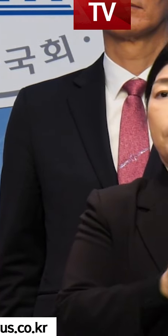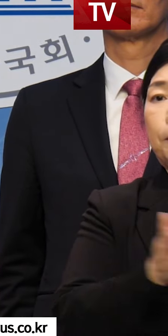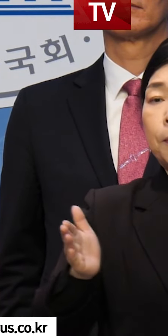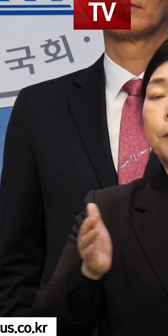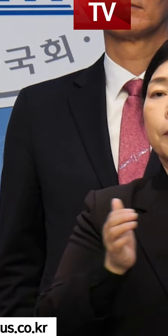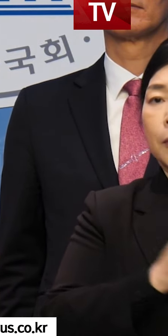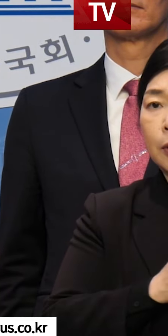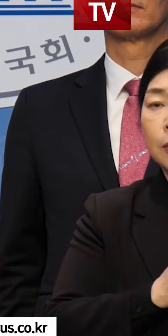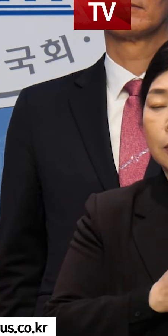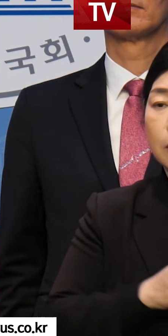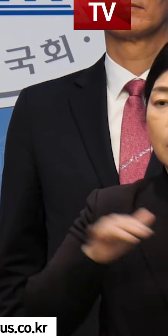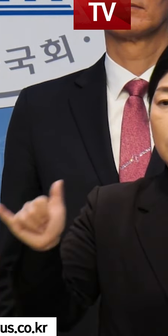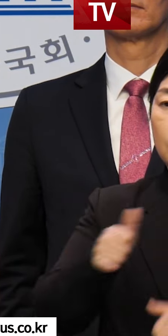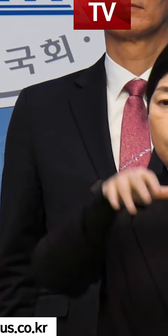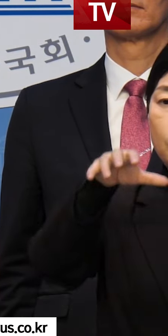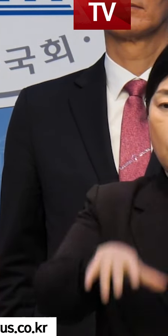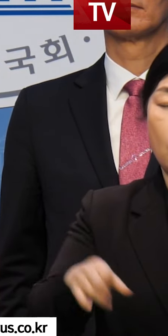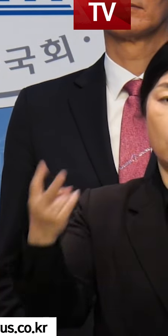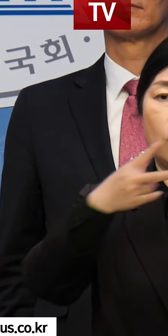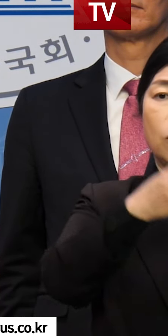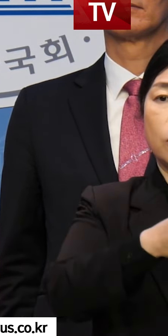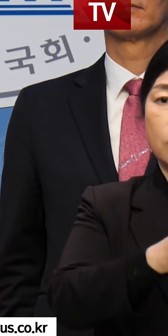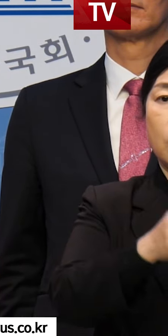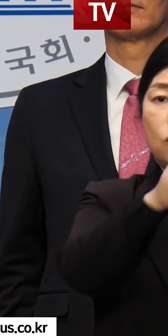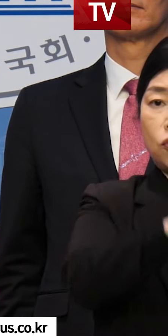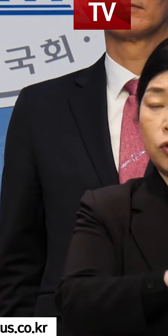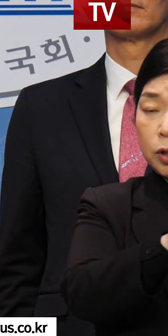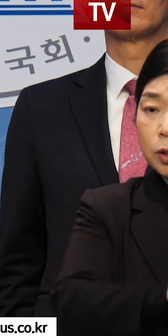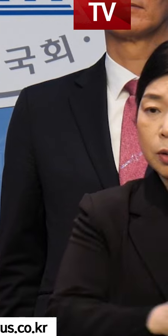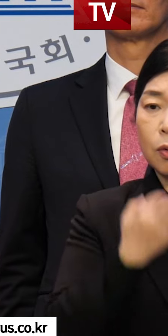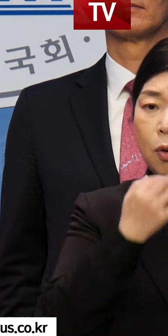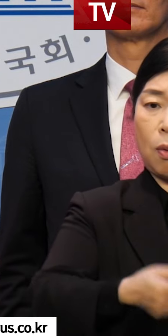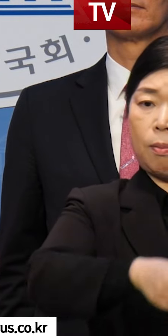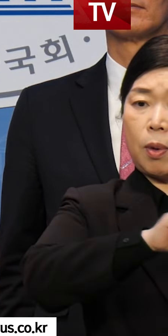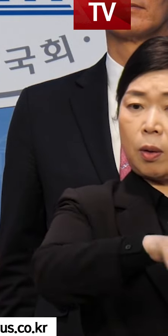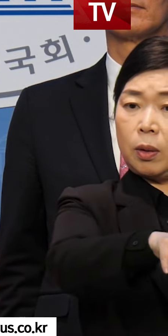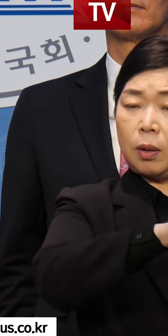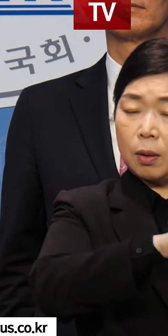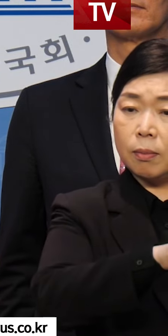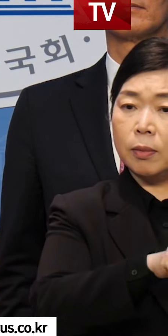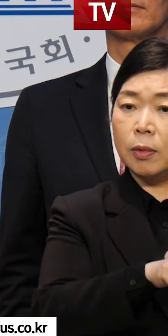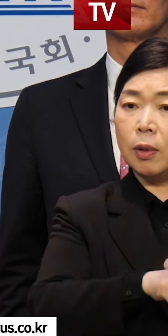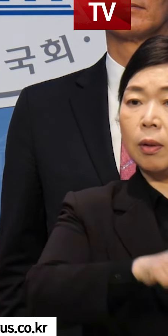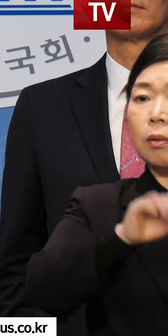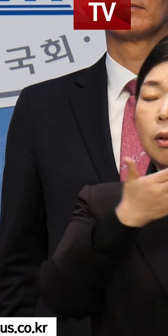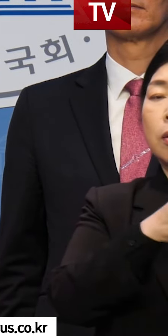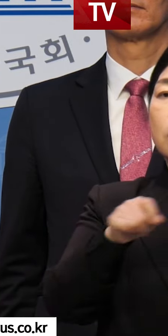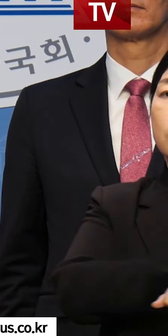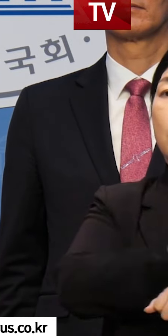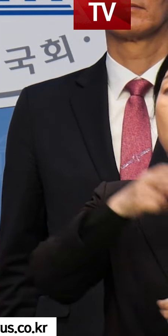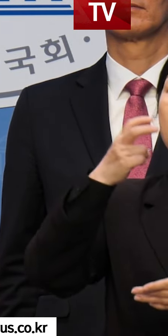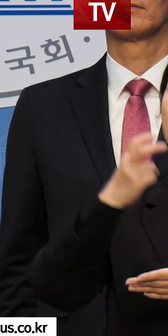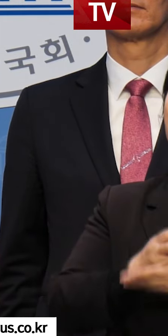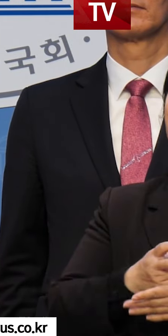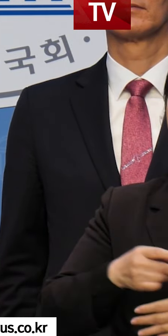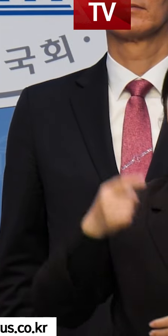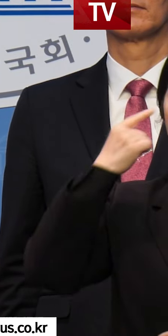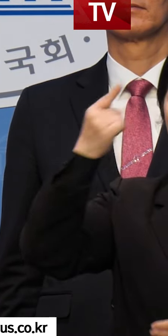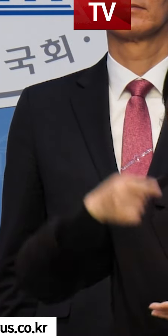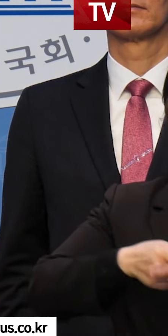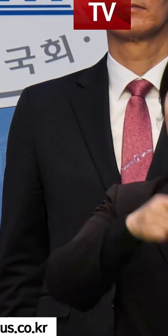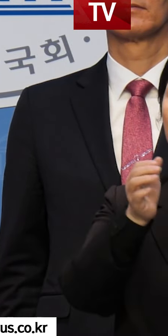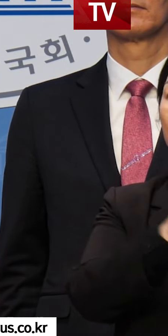발족하고 김포시에 이어 구리시의 서울 편입 등을 골자로 한 특별법을